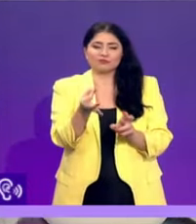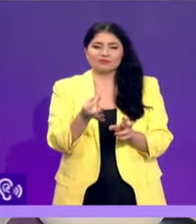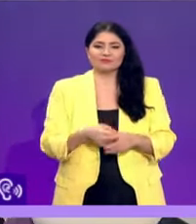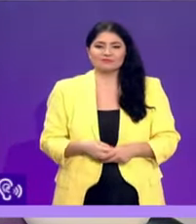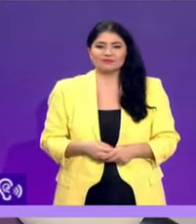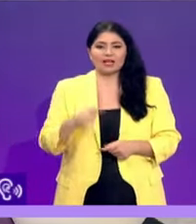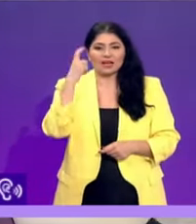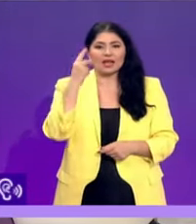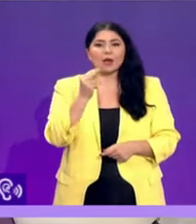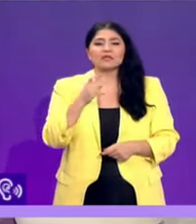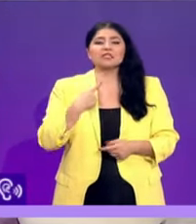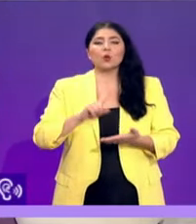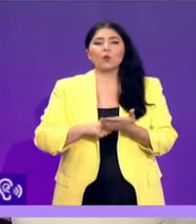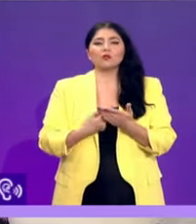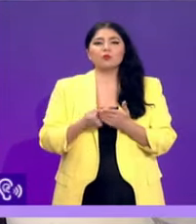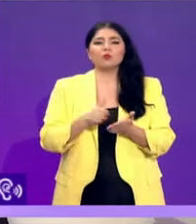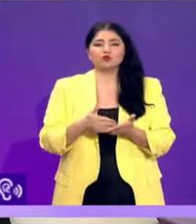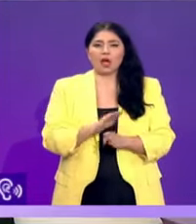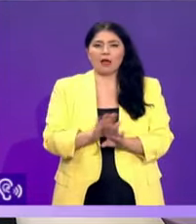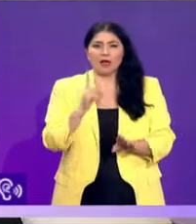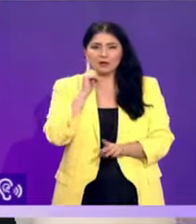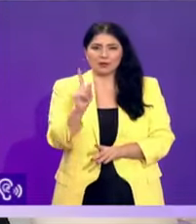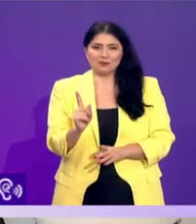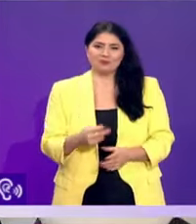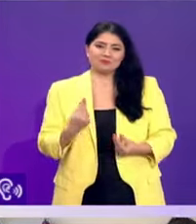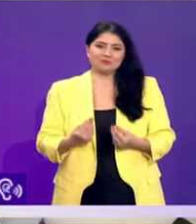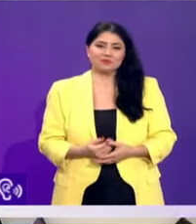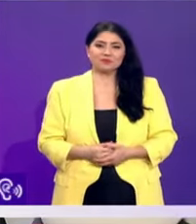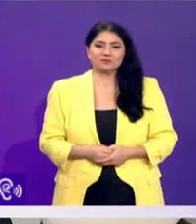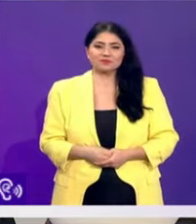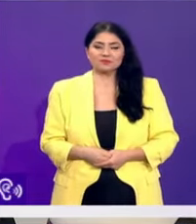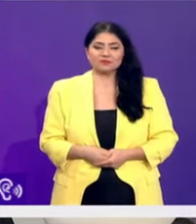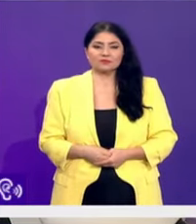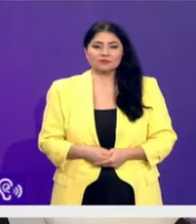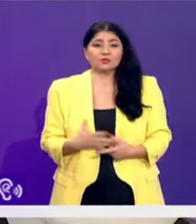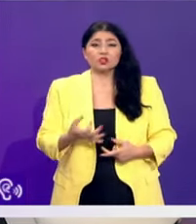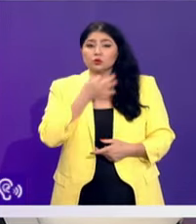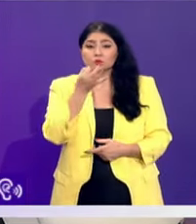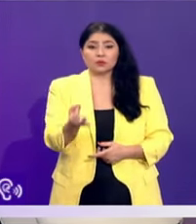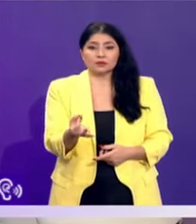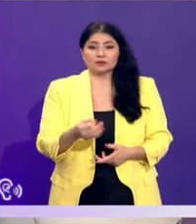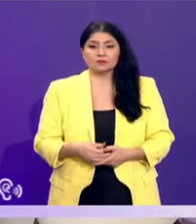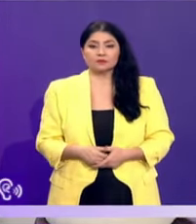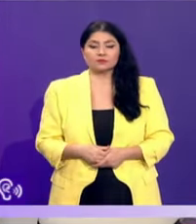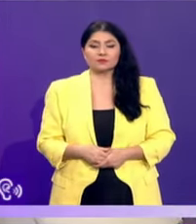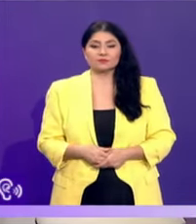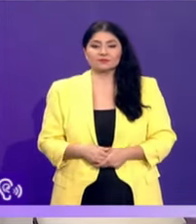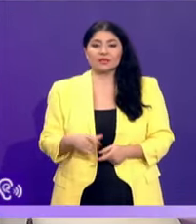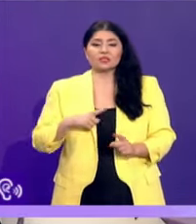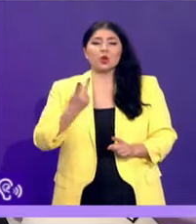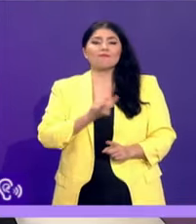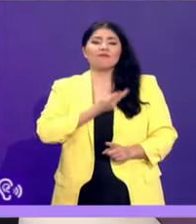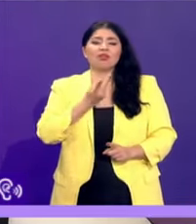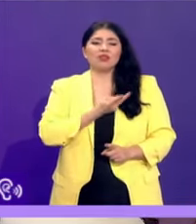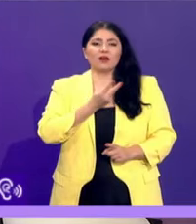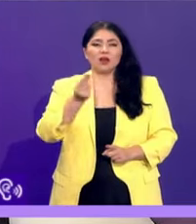la PSD e cu mici și cu muștar. Bun. Cum vedeți această declarație? Că este totuși un nou atac? Este aroganța tipică